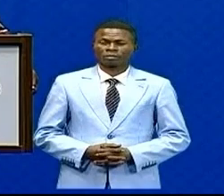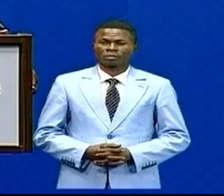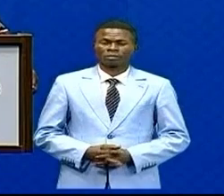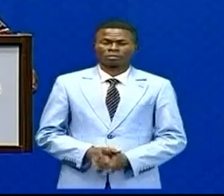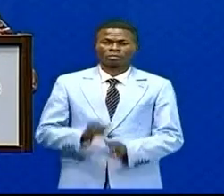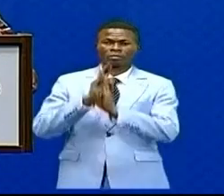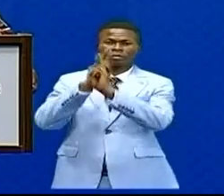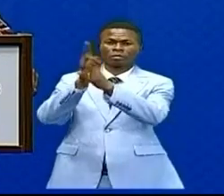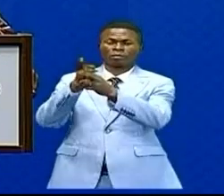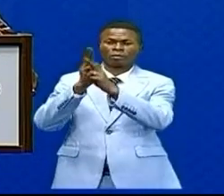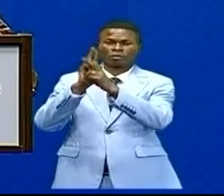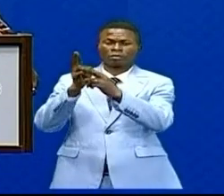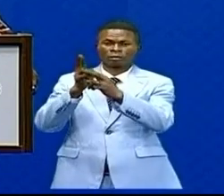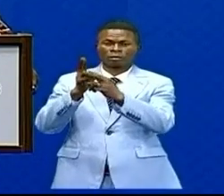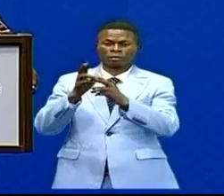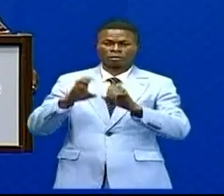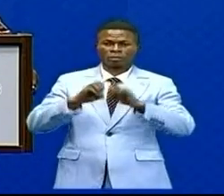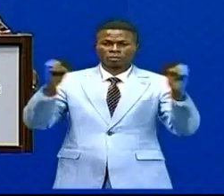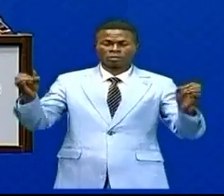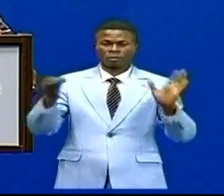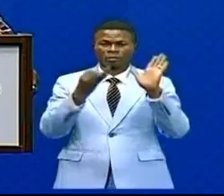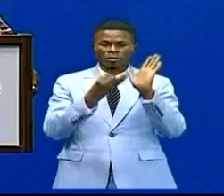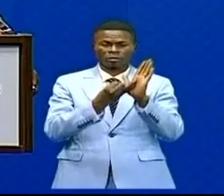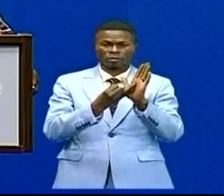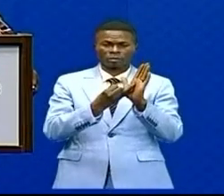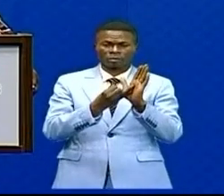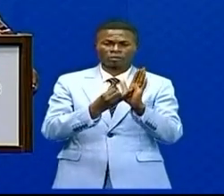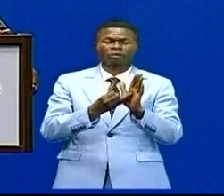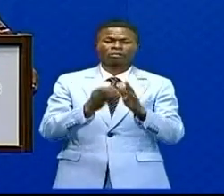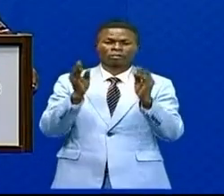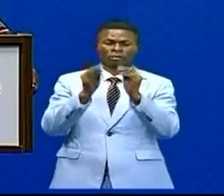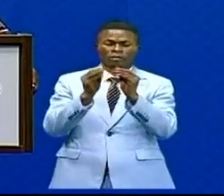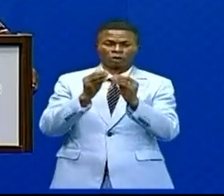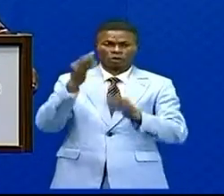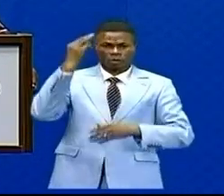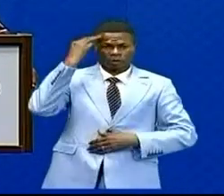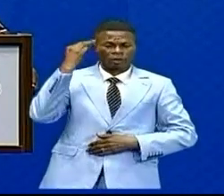Compte rendu de la 57e réunion du Conseil des ministres.